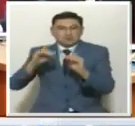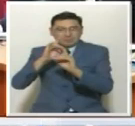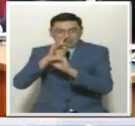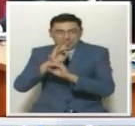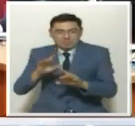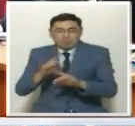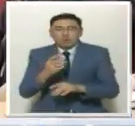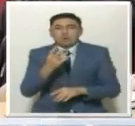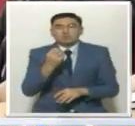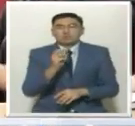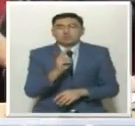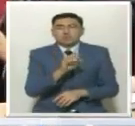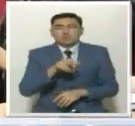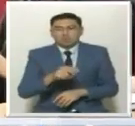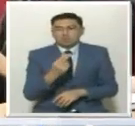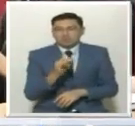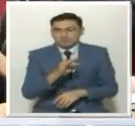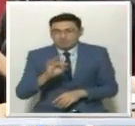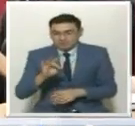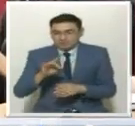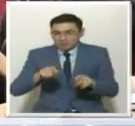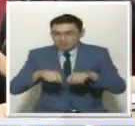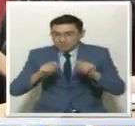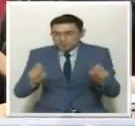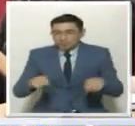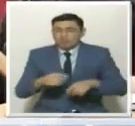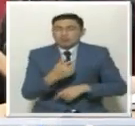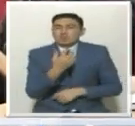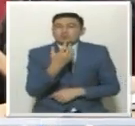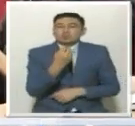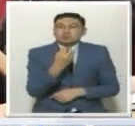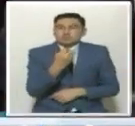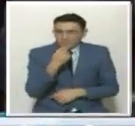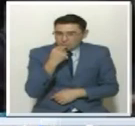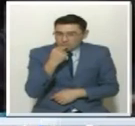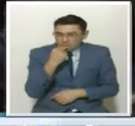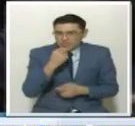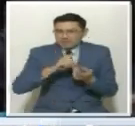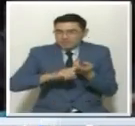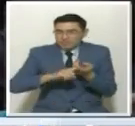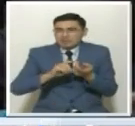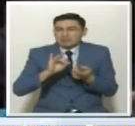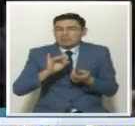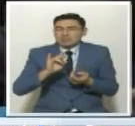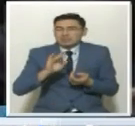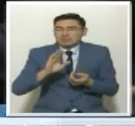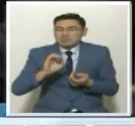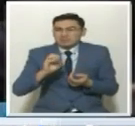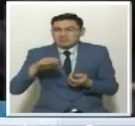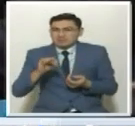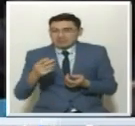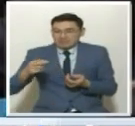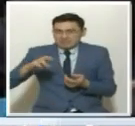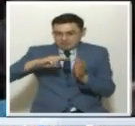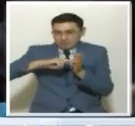құру. Төртіншіден, жаңа бастамалардың сондай-ақ азық-түлік қауіпсіздігі саласындағы инвестициялық жобаларын жоспары жасалып, оны